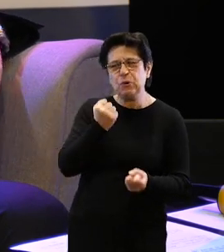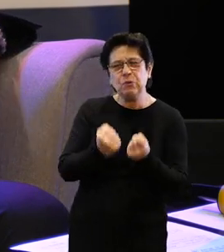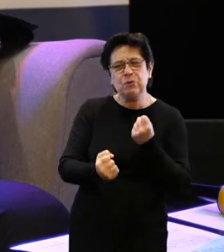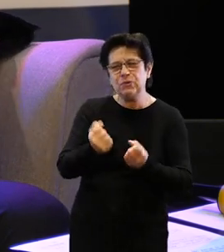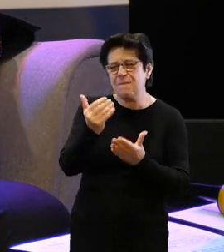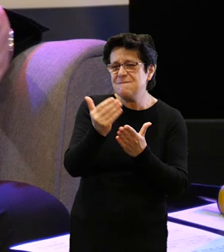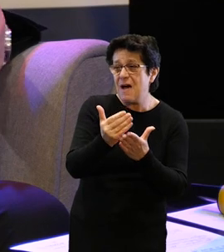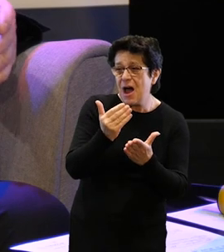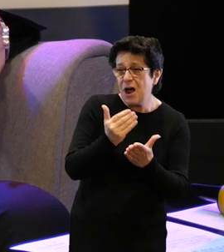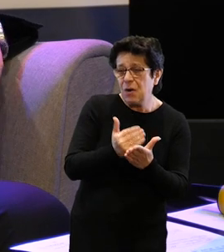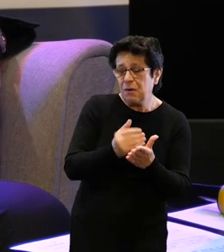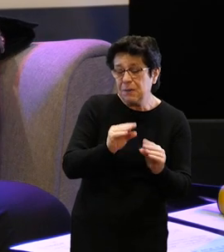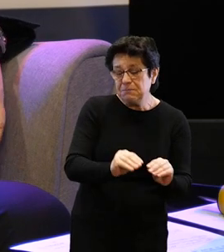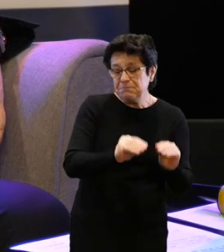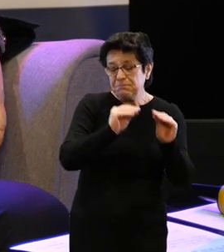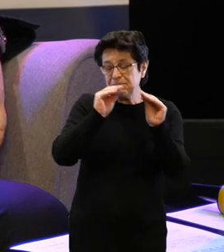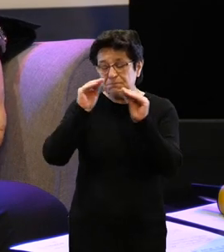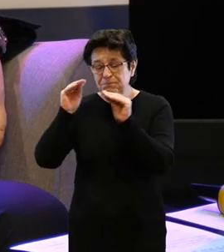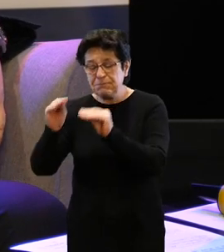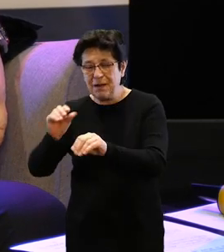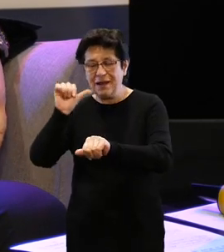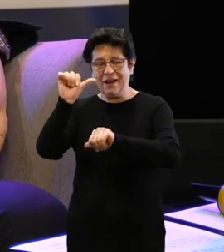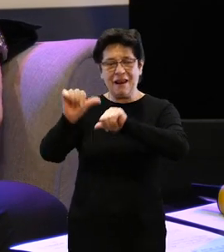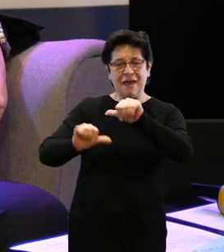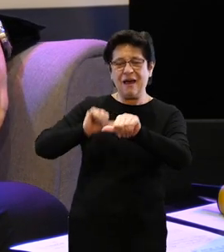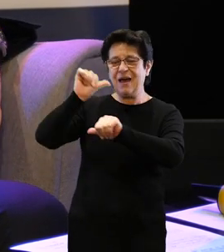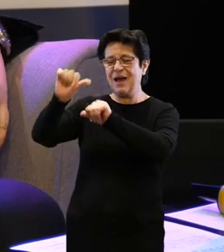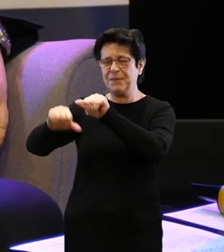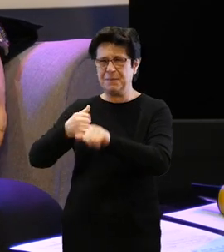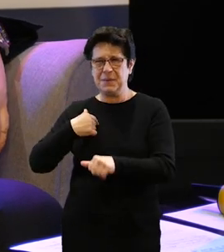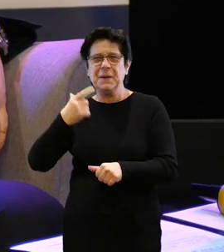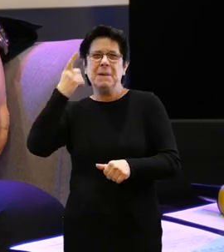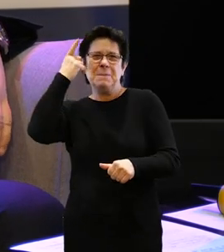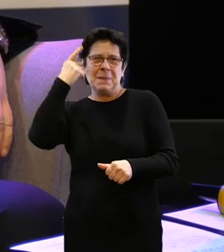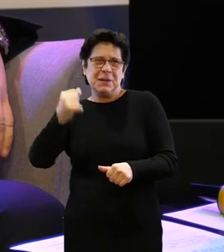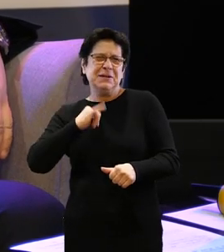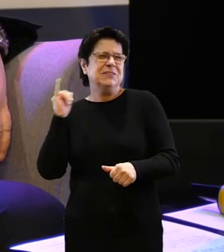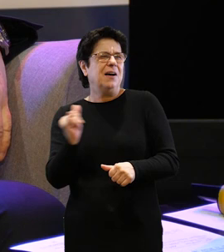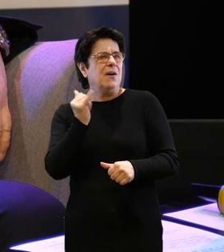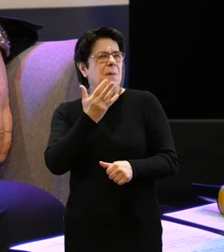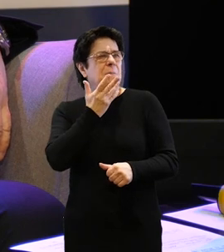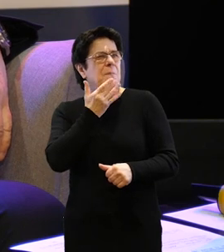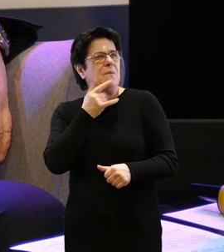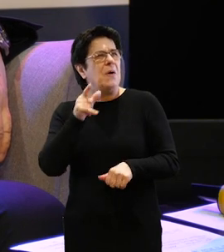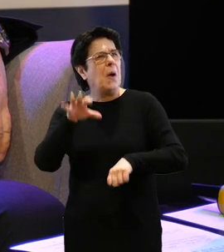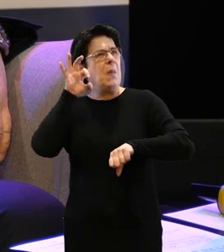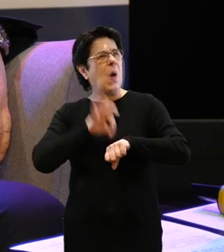warunkach przechodzą na następne lata i pamiętam że zawsze się mówiło że